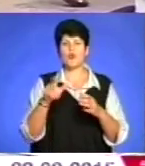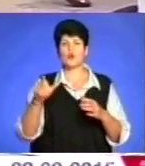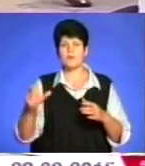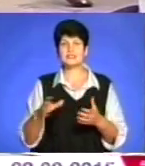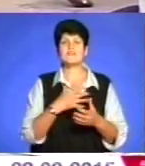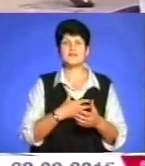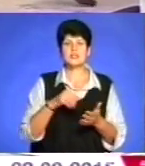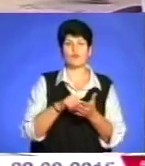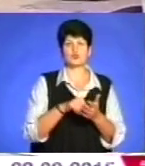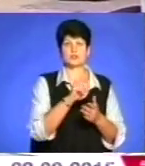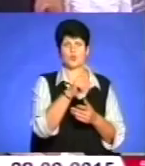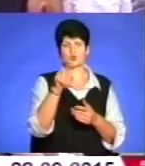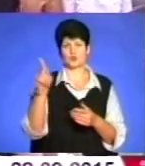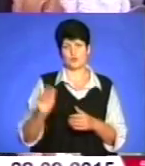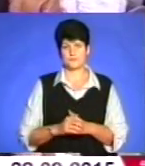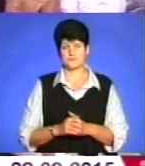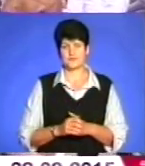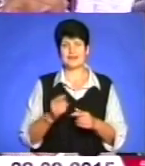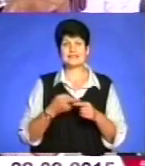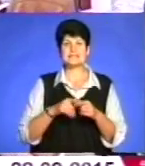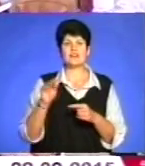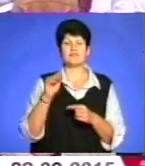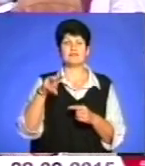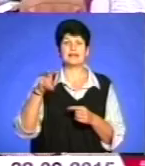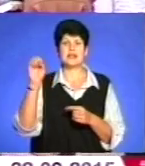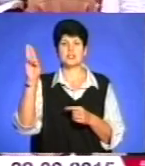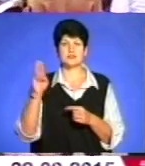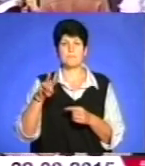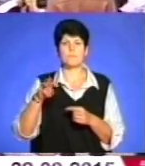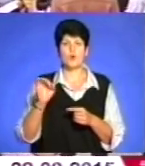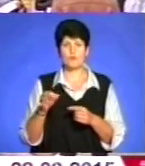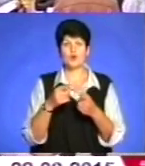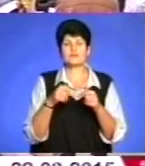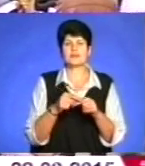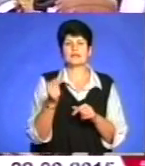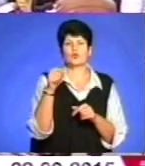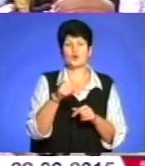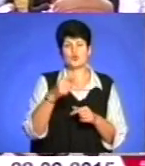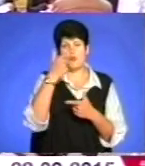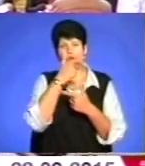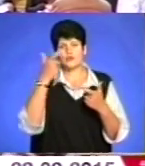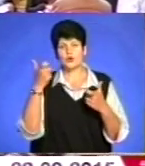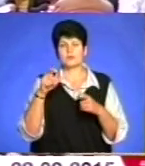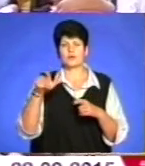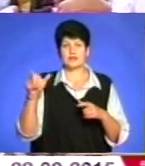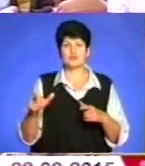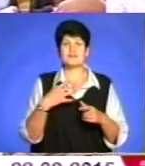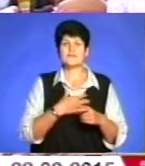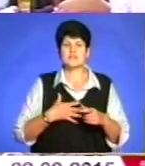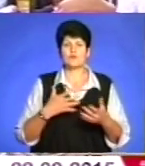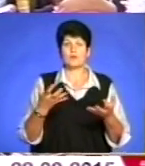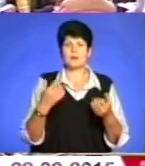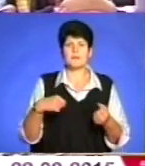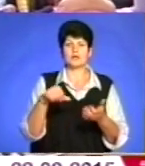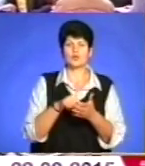участь кожного. Цей флешмоб організовується для того, щоб повідомити громаду, що це дуже важливо приймати участь в своєму місті